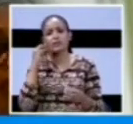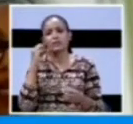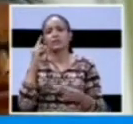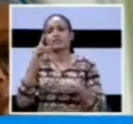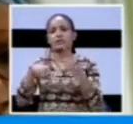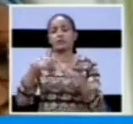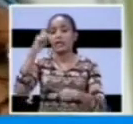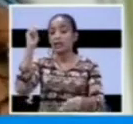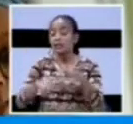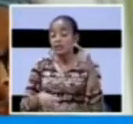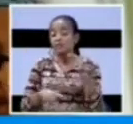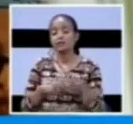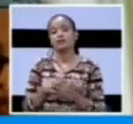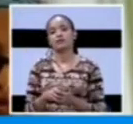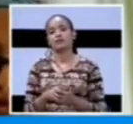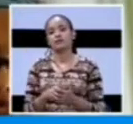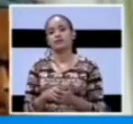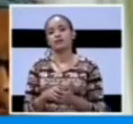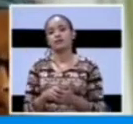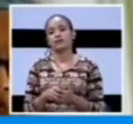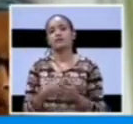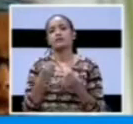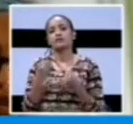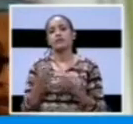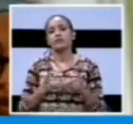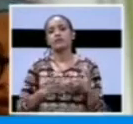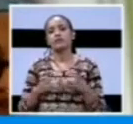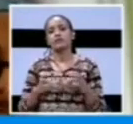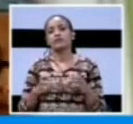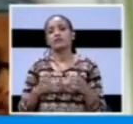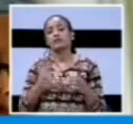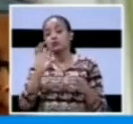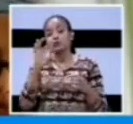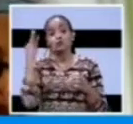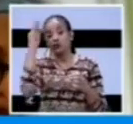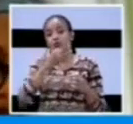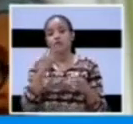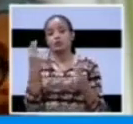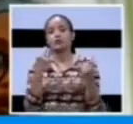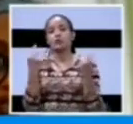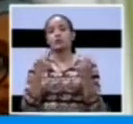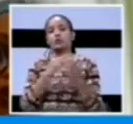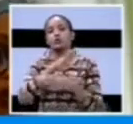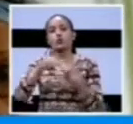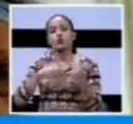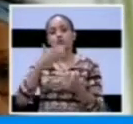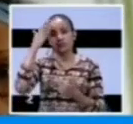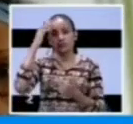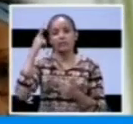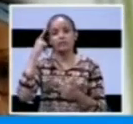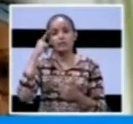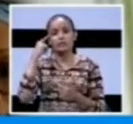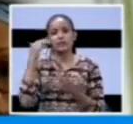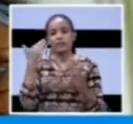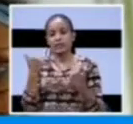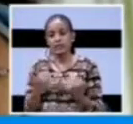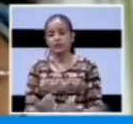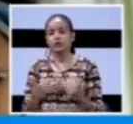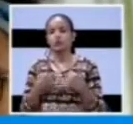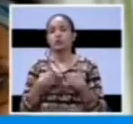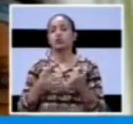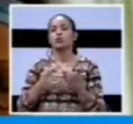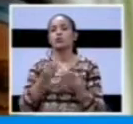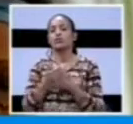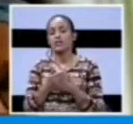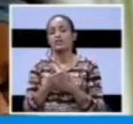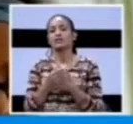ክንከይድስ ኣይንኽእልን ኢና። እንታይና ብሶሻል ሚድያ ብምጥቃም ግን ንኩሉ ሰብ ክፈልጥ ትግራይ ሕዚ ዘሎ ኩነታት